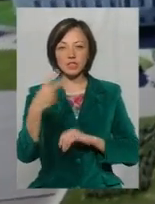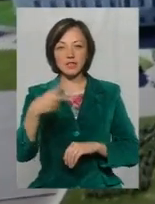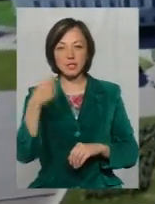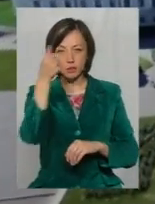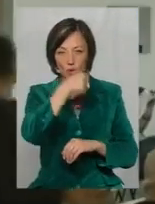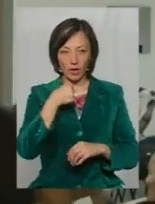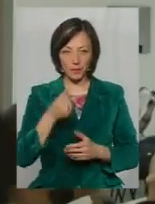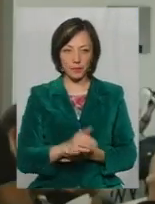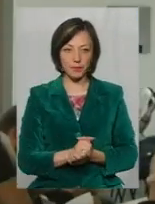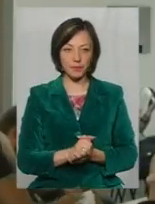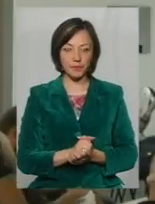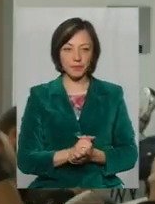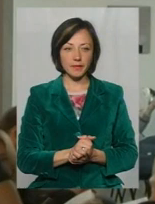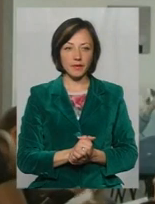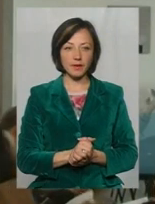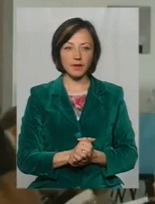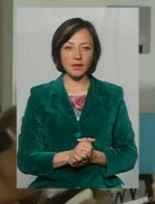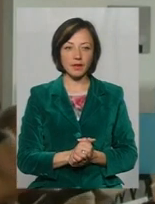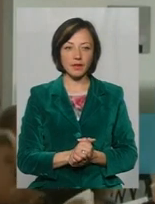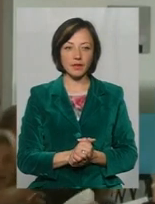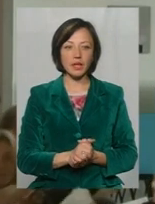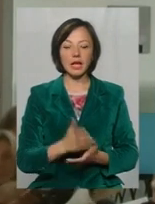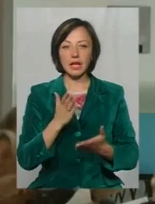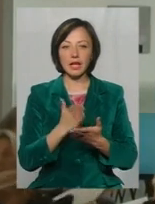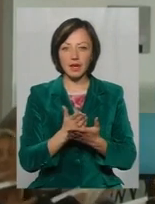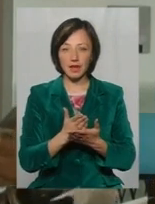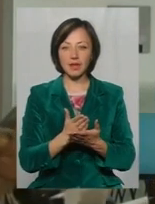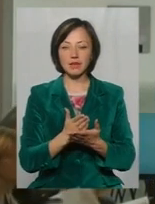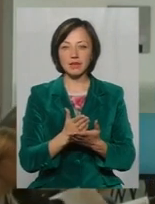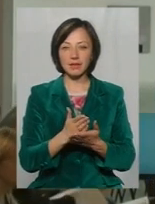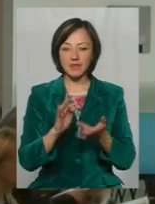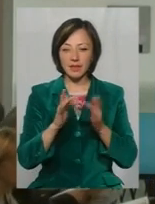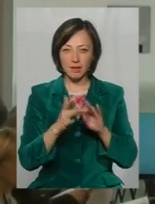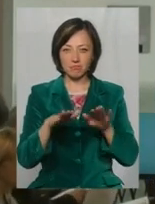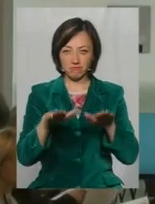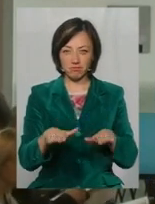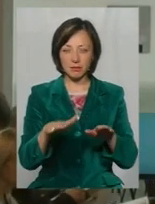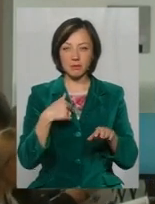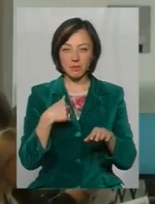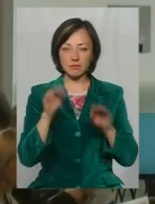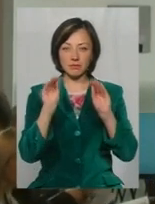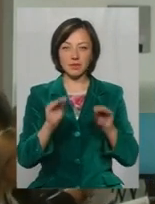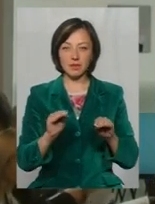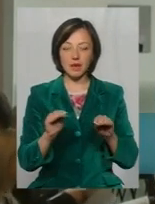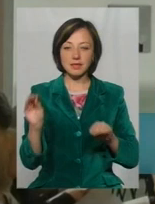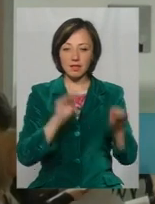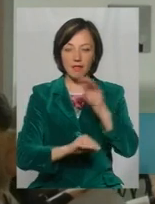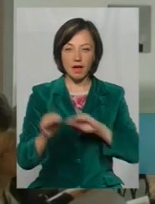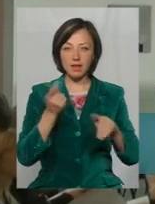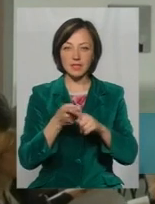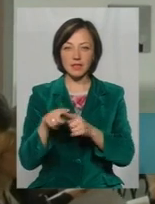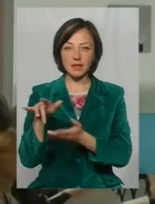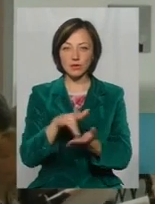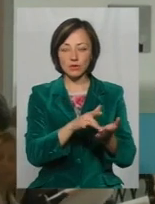2016-2020 роки. Є платформа, використовуючи, як ми склали цей тур, називаємо